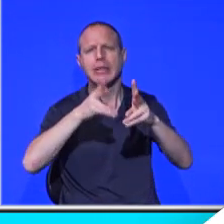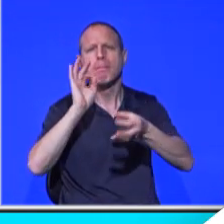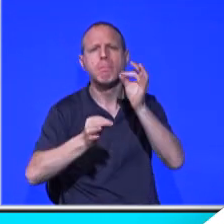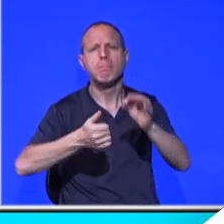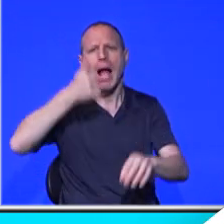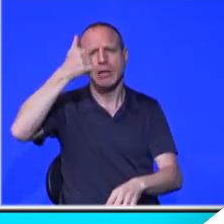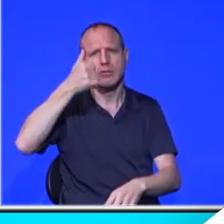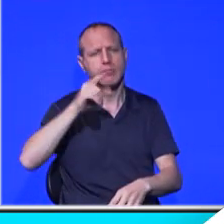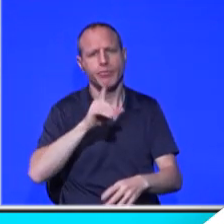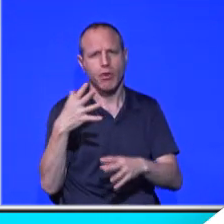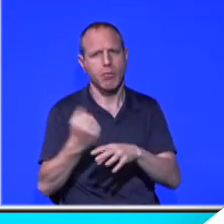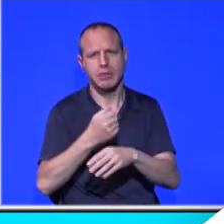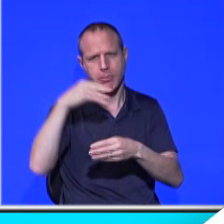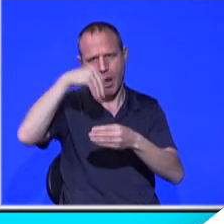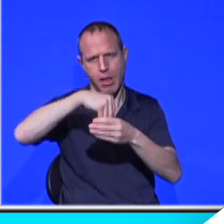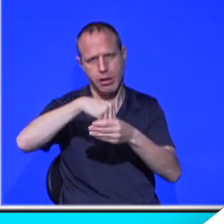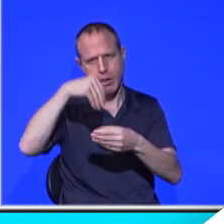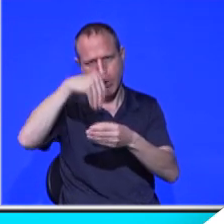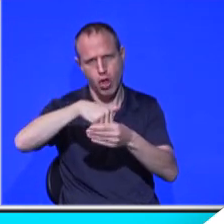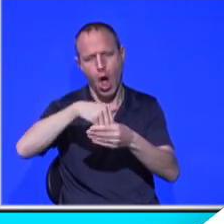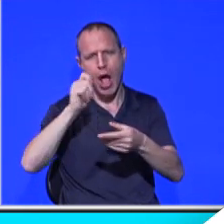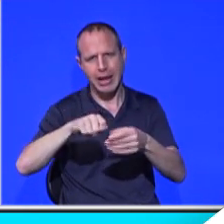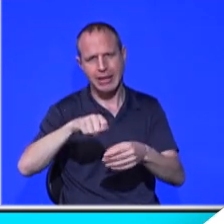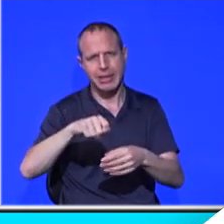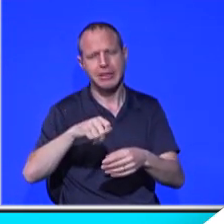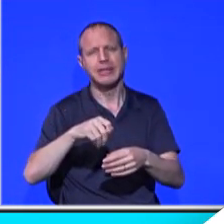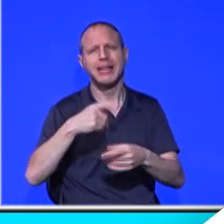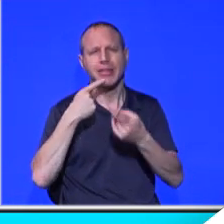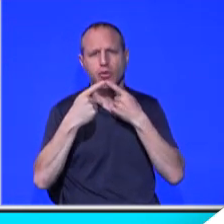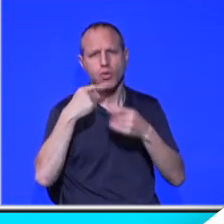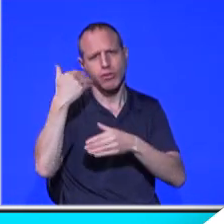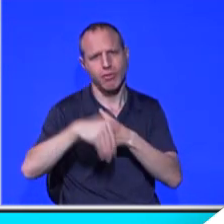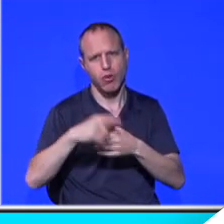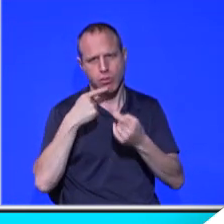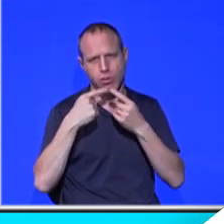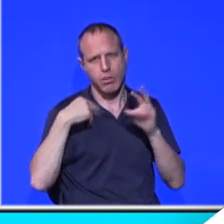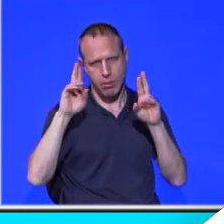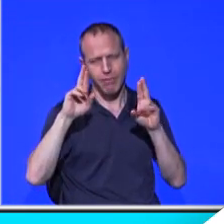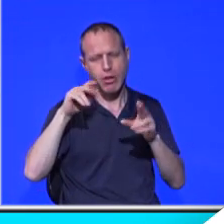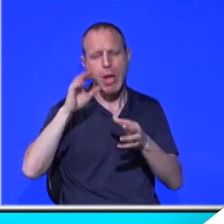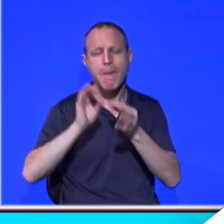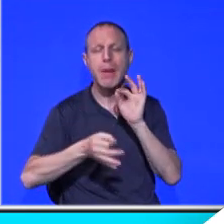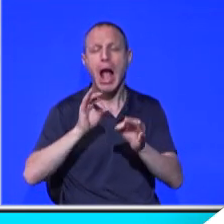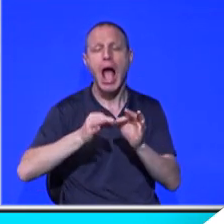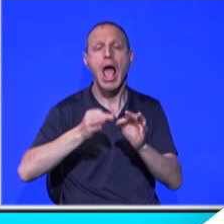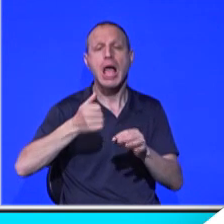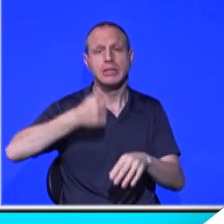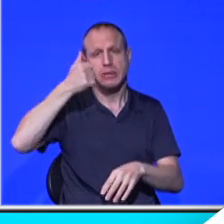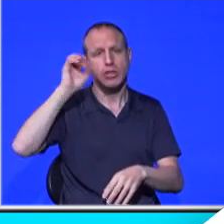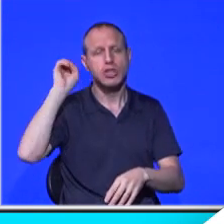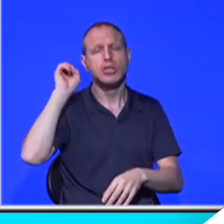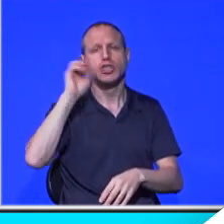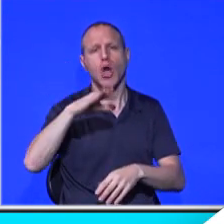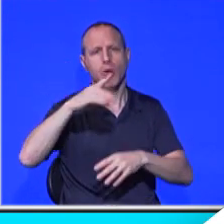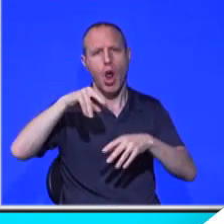ולא מצליחים להכיל בתוך הכנסת את הדיון ואת סופיות הדיון. אני מקווה שבגץ יזרוק מכל המדרגות את כל